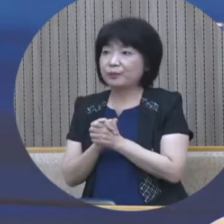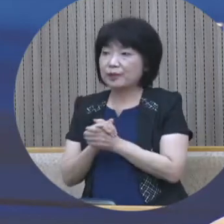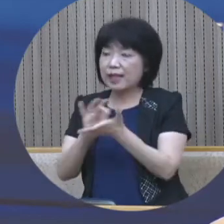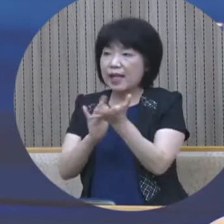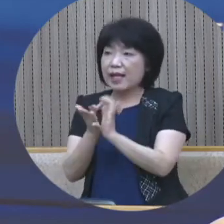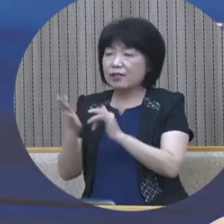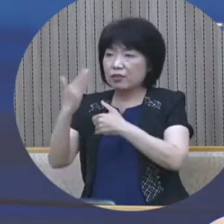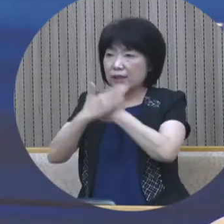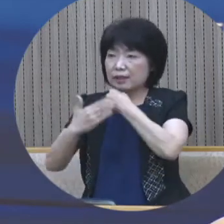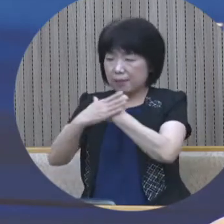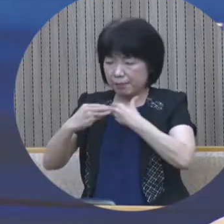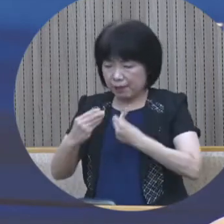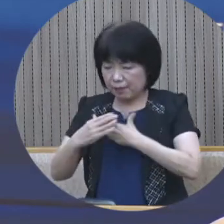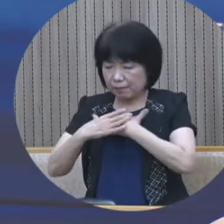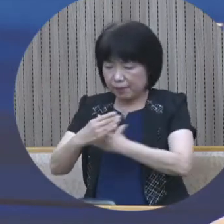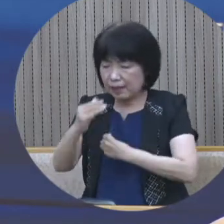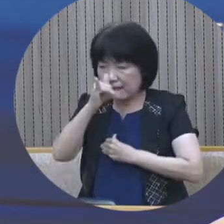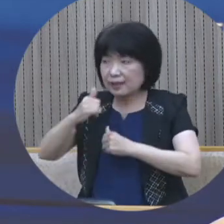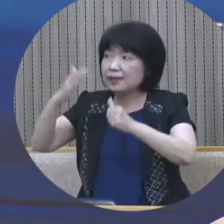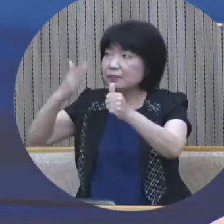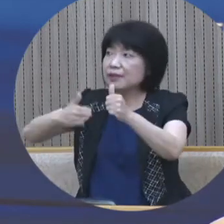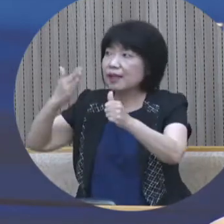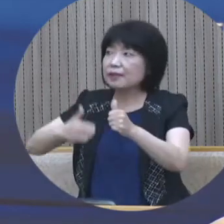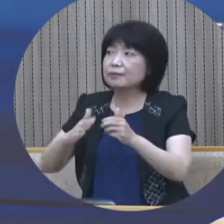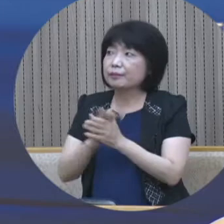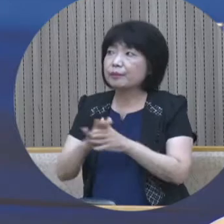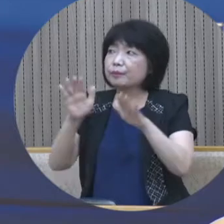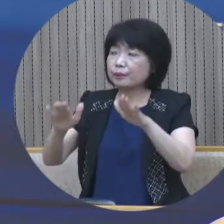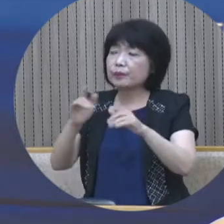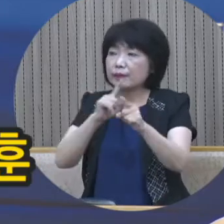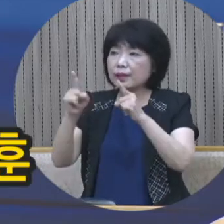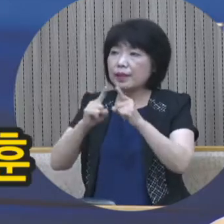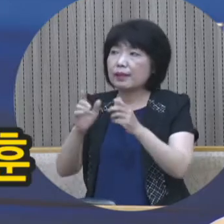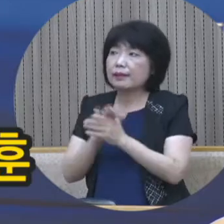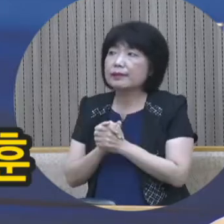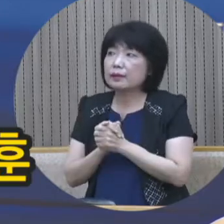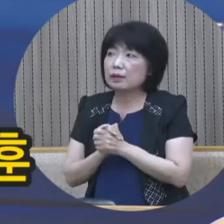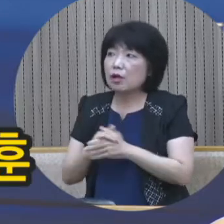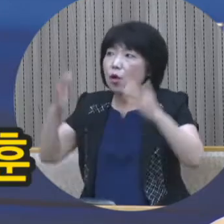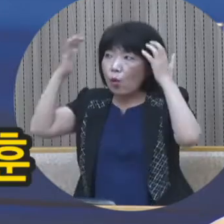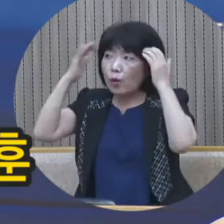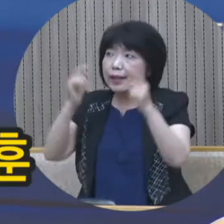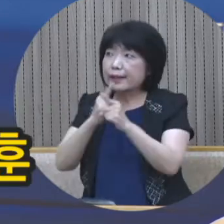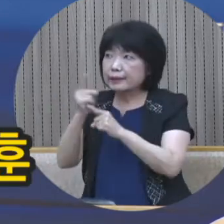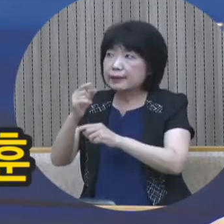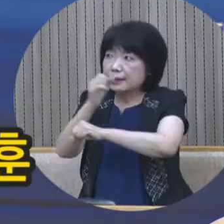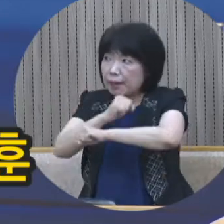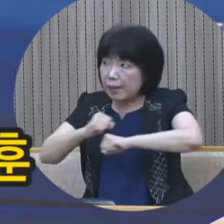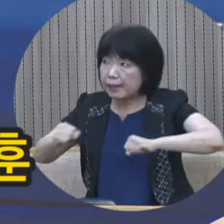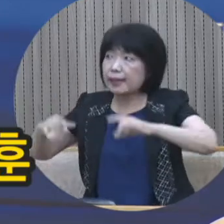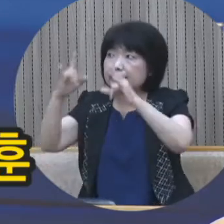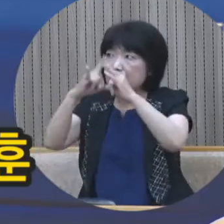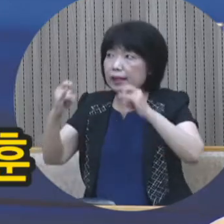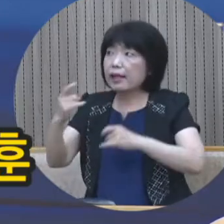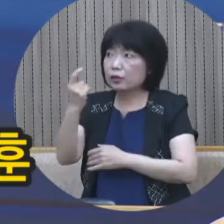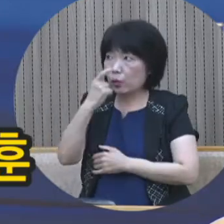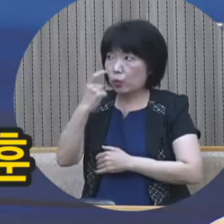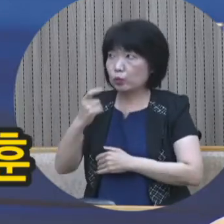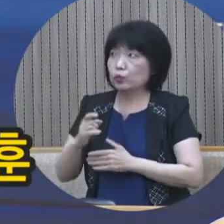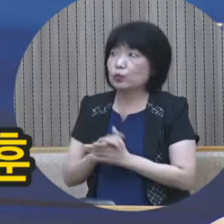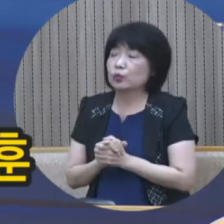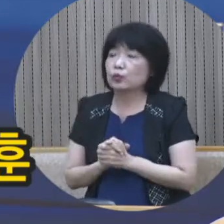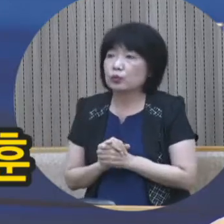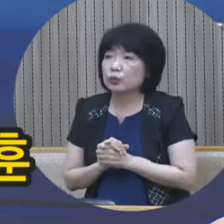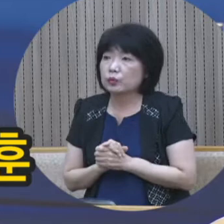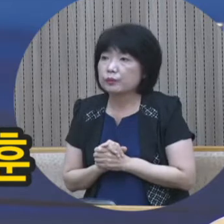주 예수의 은혜와 평강이 있을지어다. 오늘 말씀은 고난을 이긴 사마리아 성의